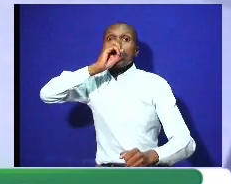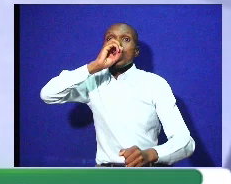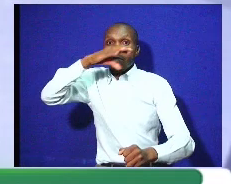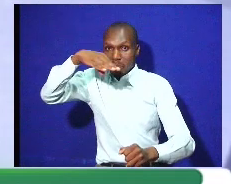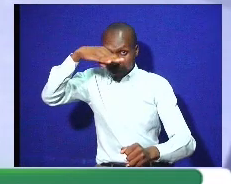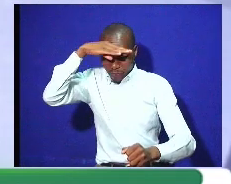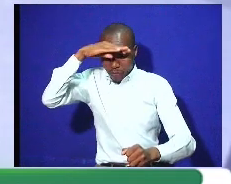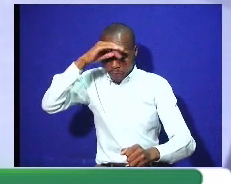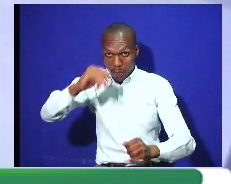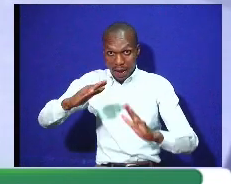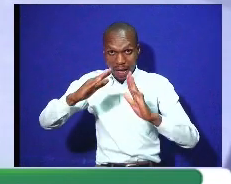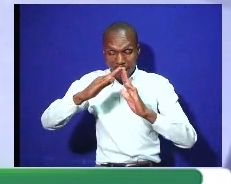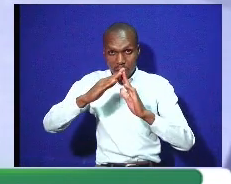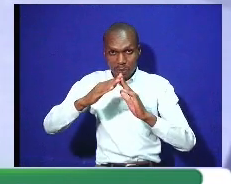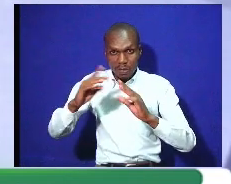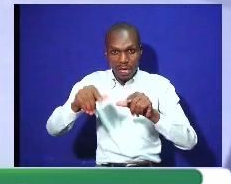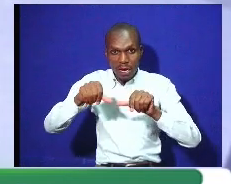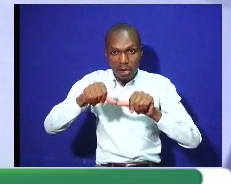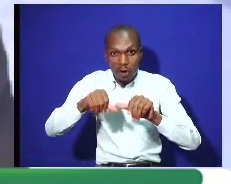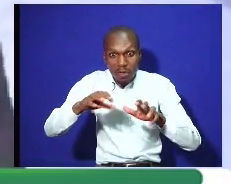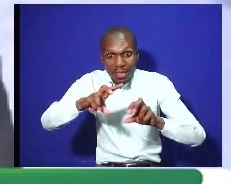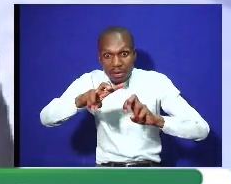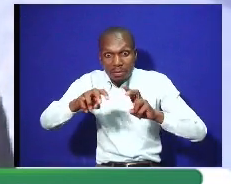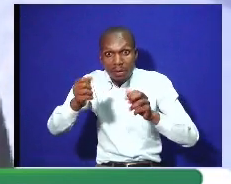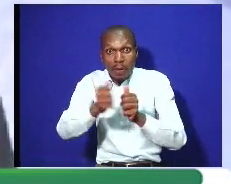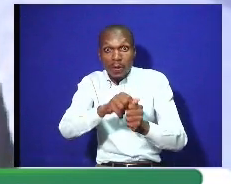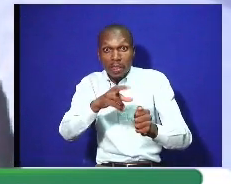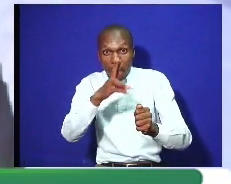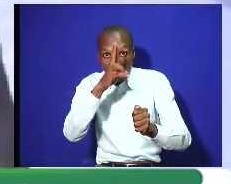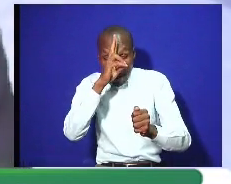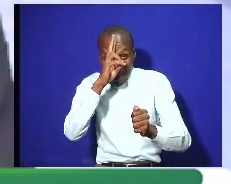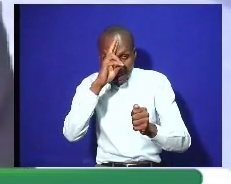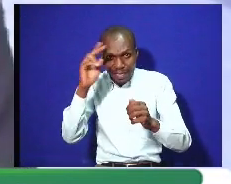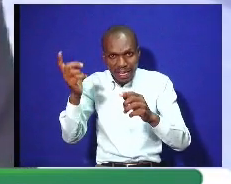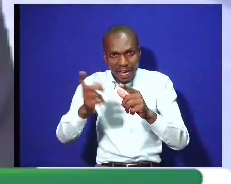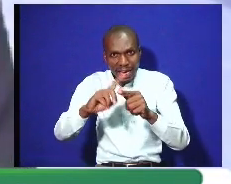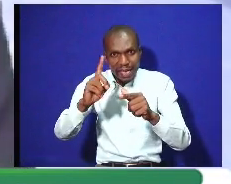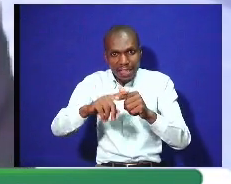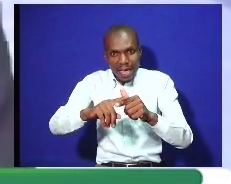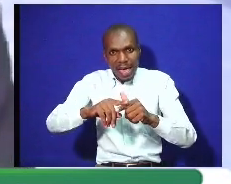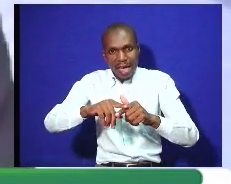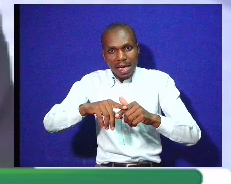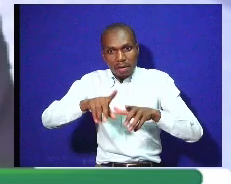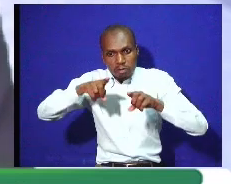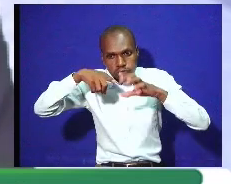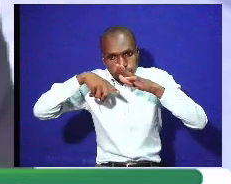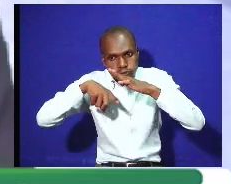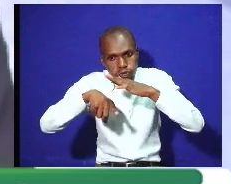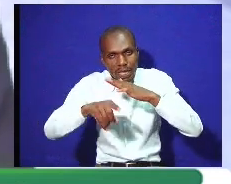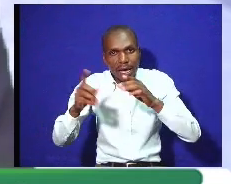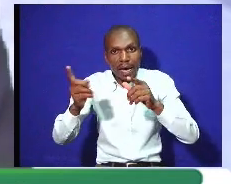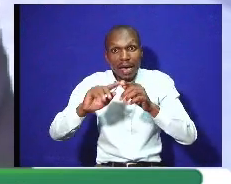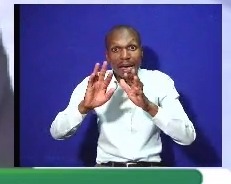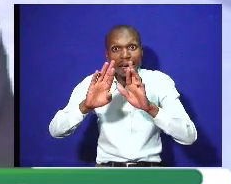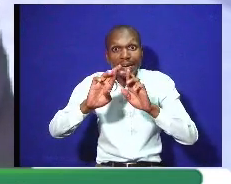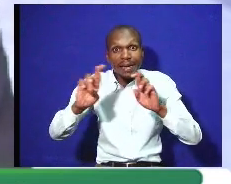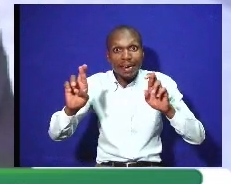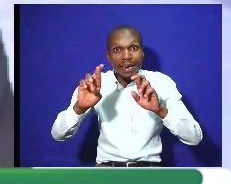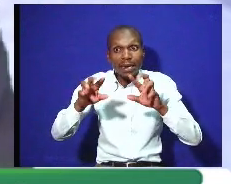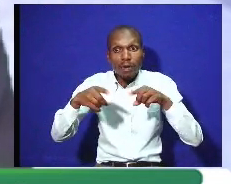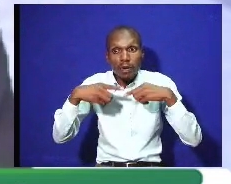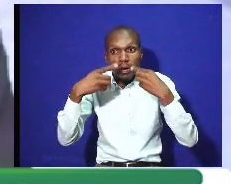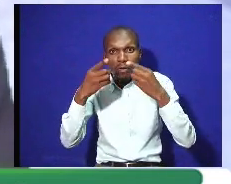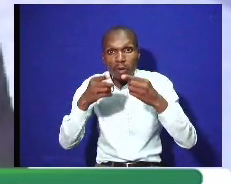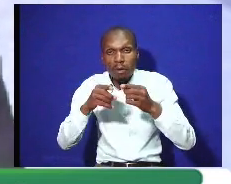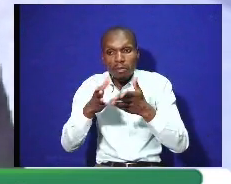seke robotu kuhime, boge nrete kukole kana. Mwari kia itonde mo Stephen na wakwa wikira na ase bunge ya bunchari na kutuwa waga nilio roboti uruwa